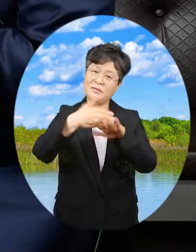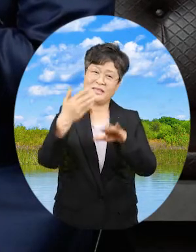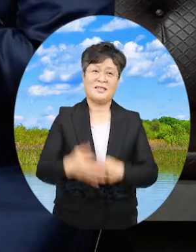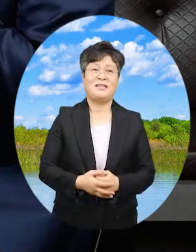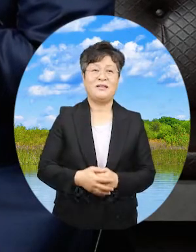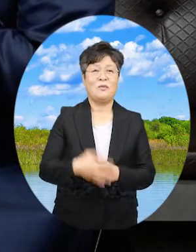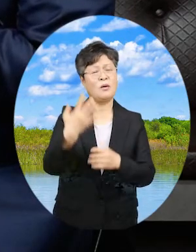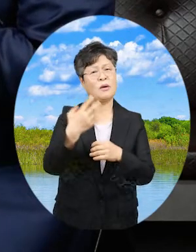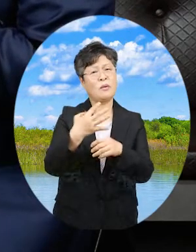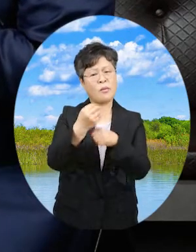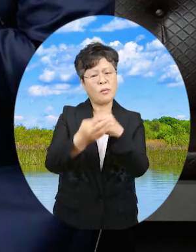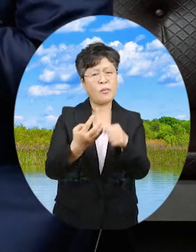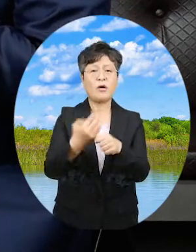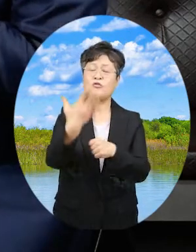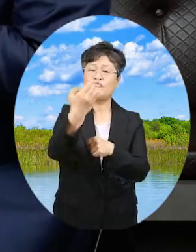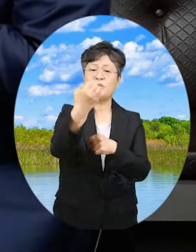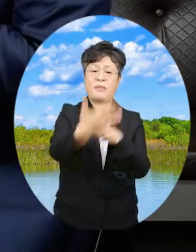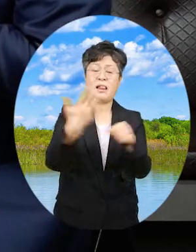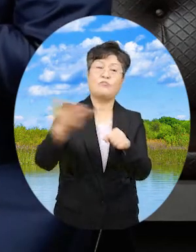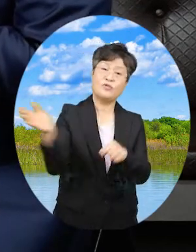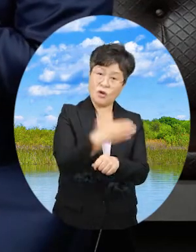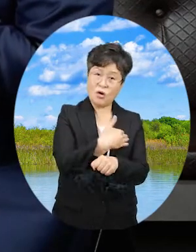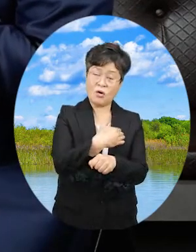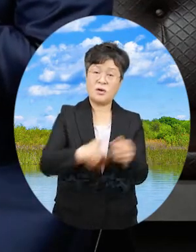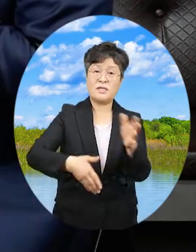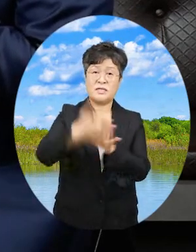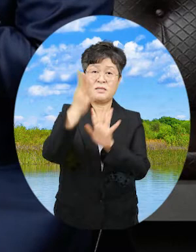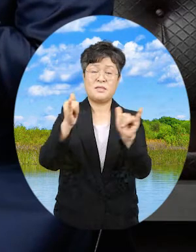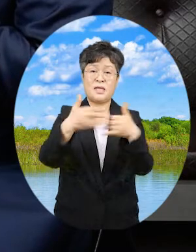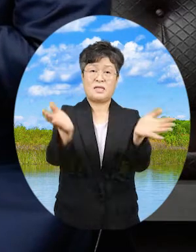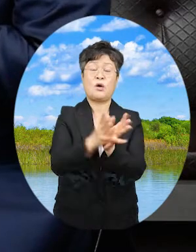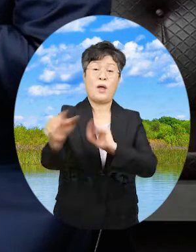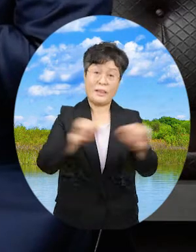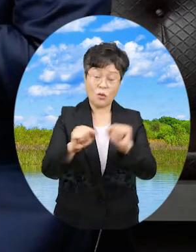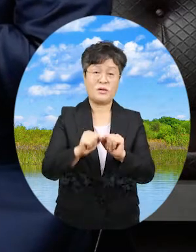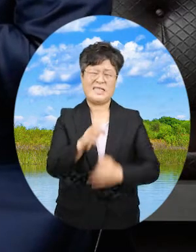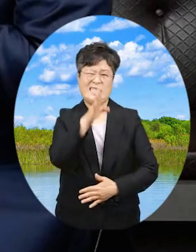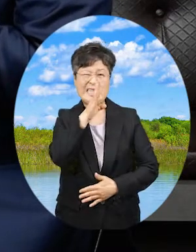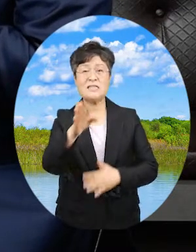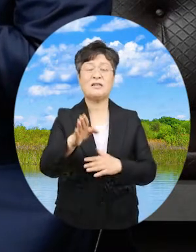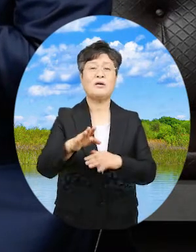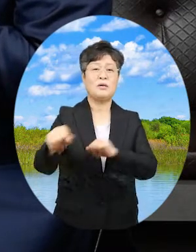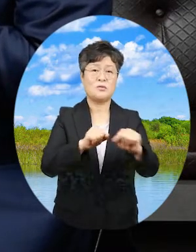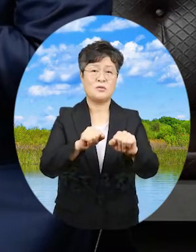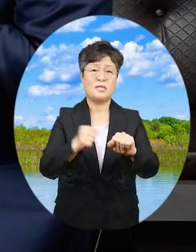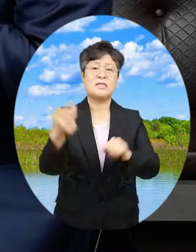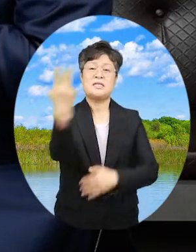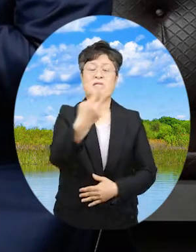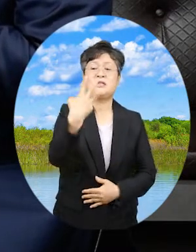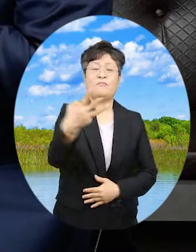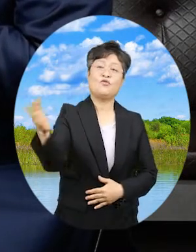모르겠는데 제가 그때 감옥까지 갑니다. 예, 그러면서 이 환경운동의 필요성, 환경운동이